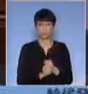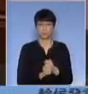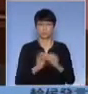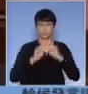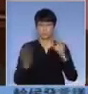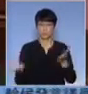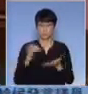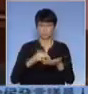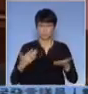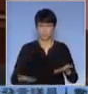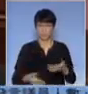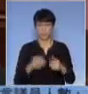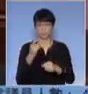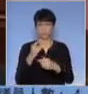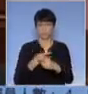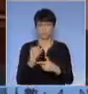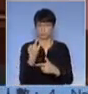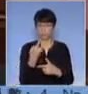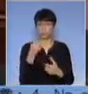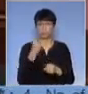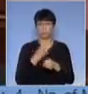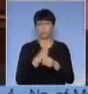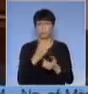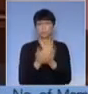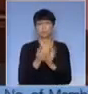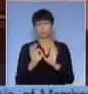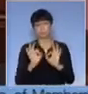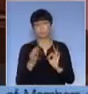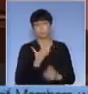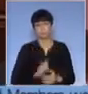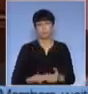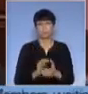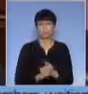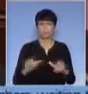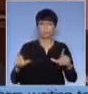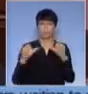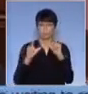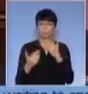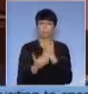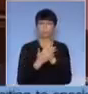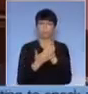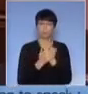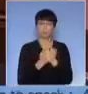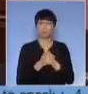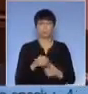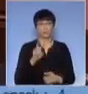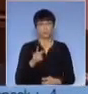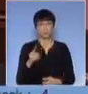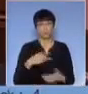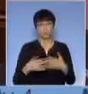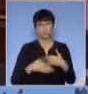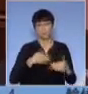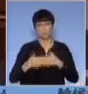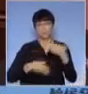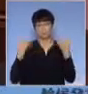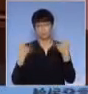現在已經一個半月都沒有任何行動，這個令人感到很失望。答案是完全幫不到我們了解這件事的進度。